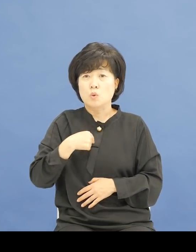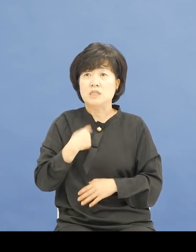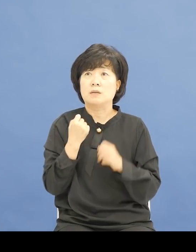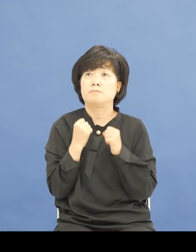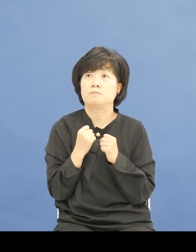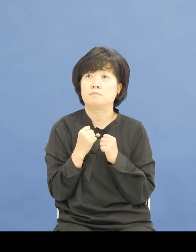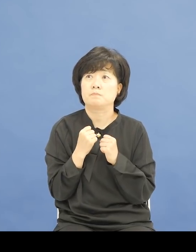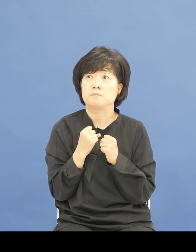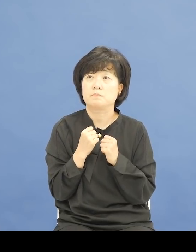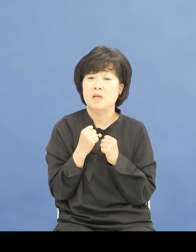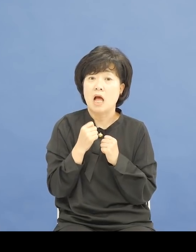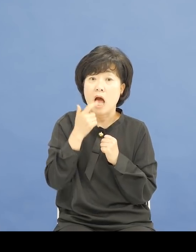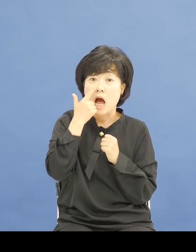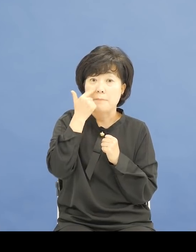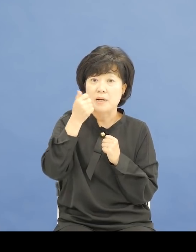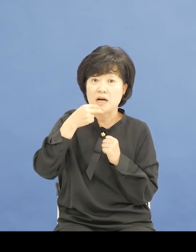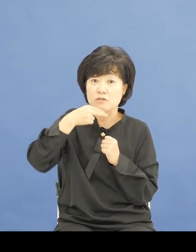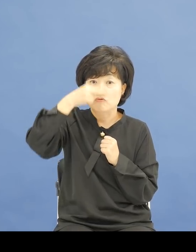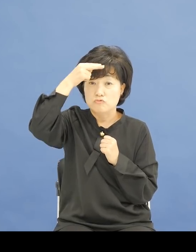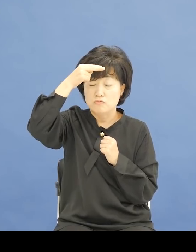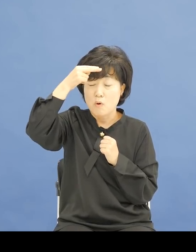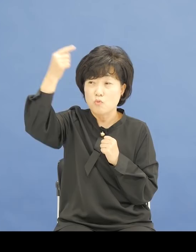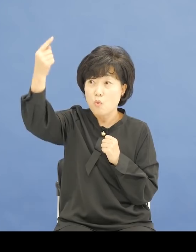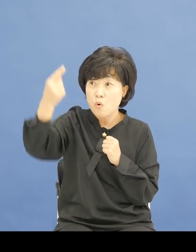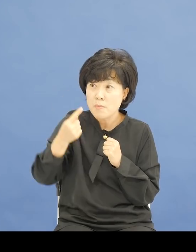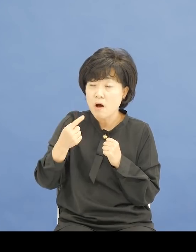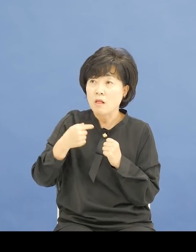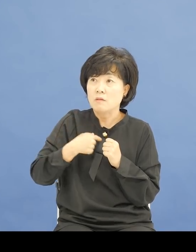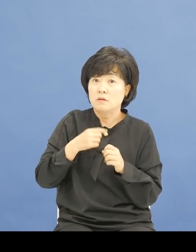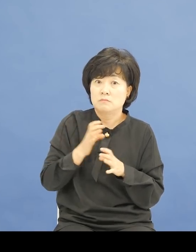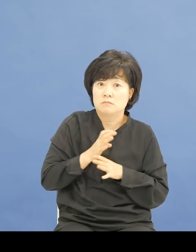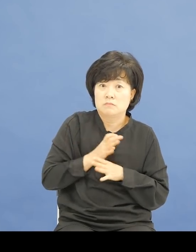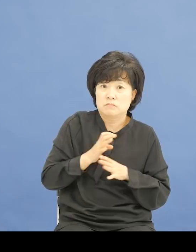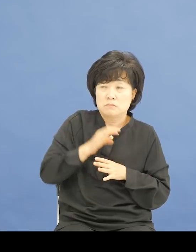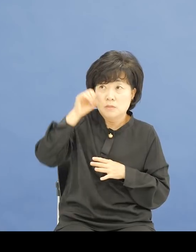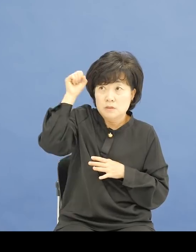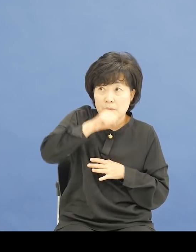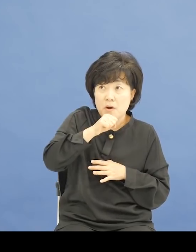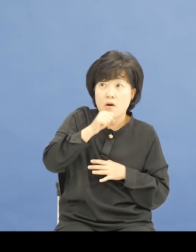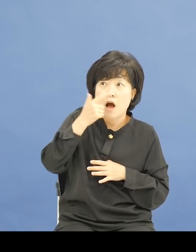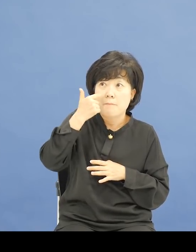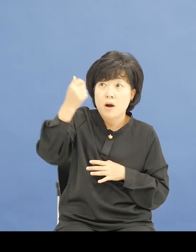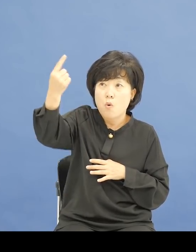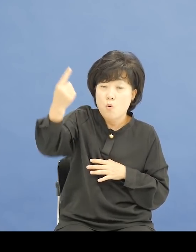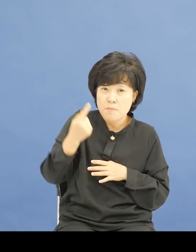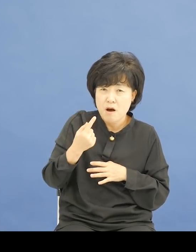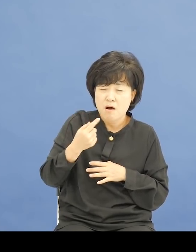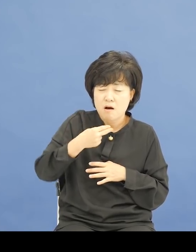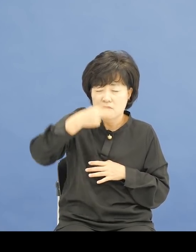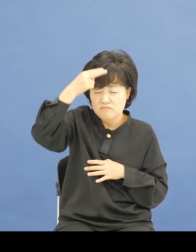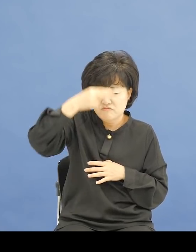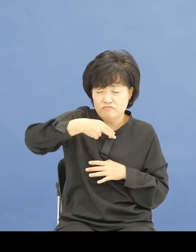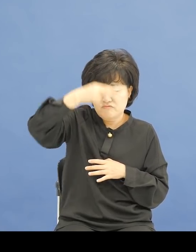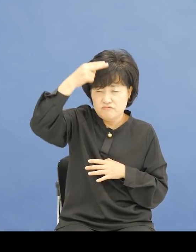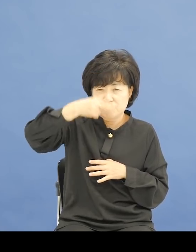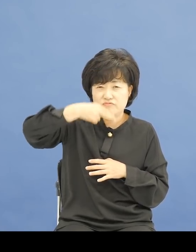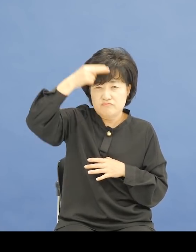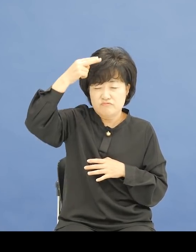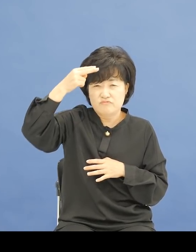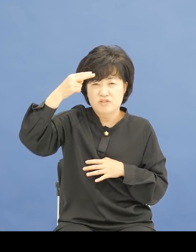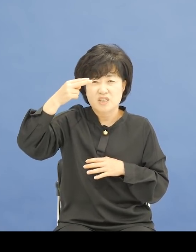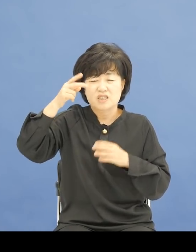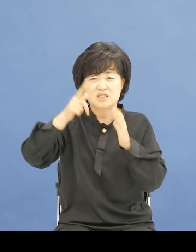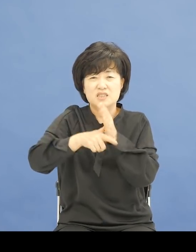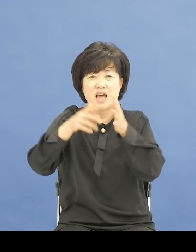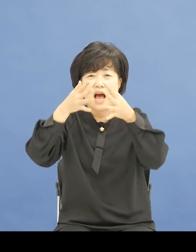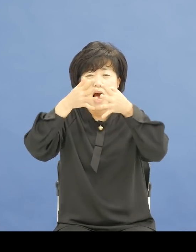오면은 이제 그때 저한테는 공포스러운 시간이 다가와요. 그렇겠죠. 아버지가 새벽 늦게 오시면은 만취한 상태에서 그때